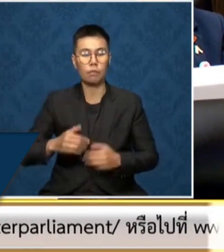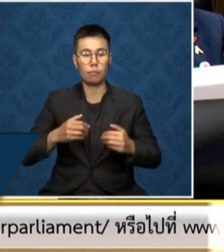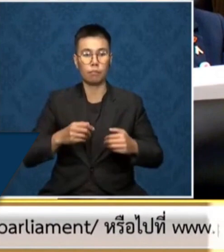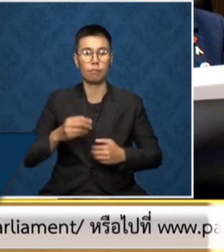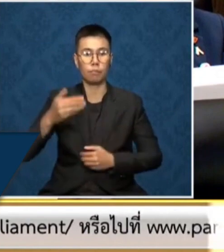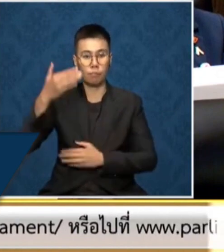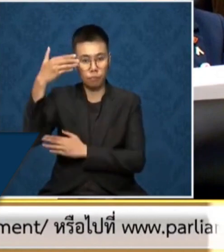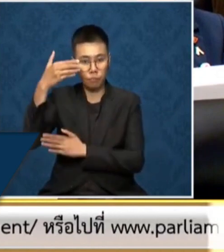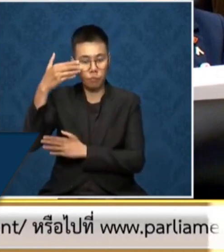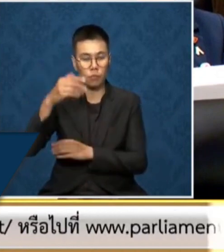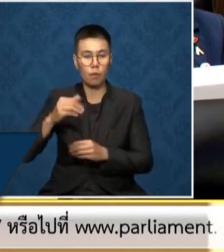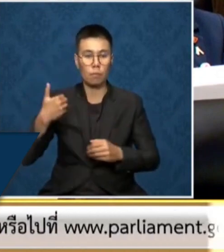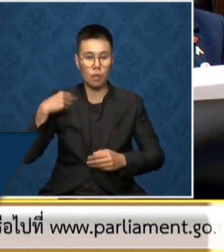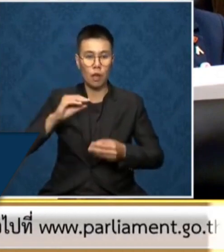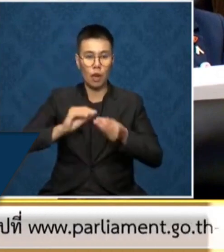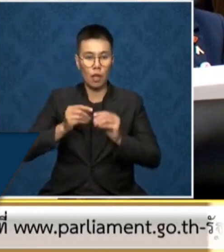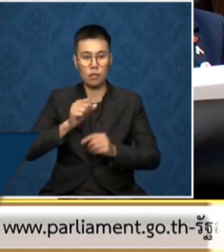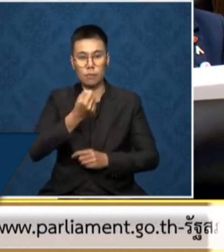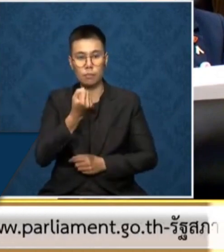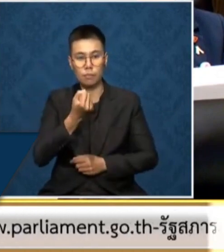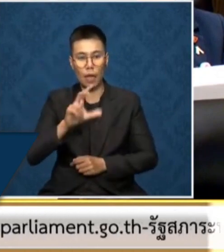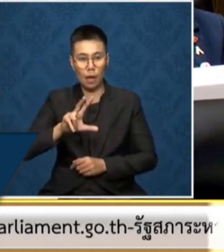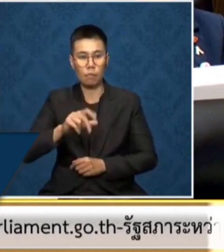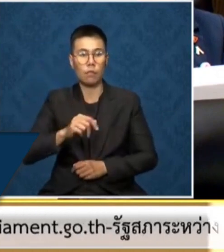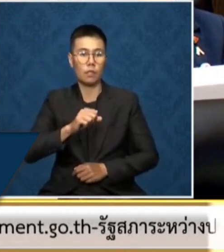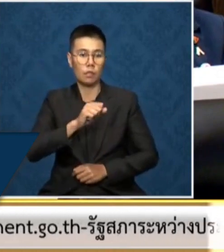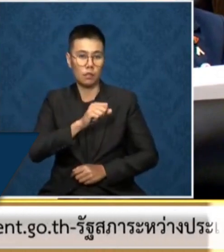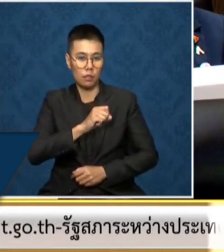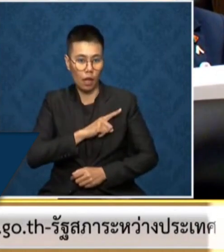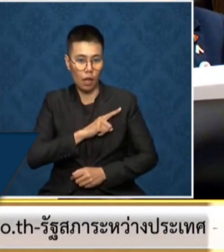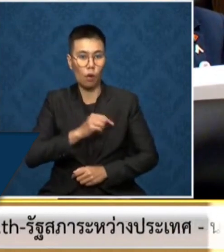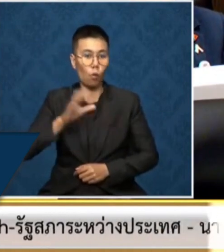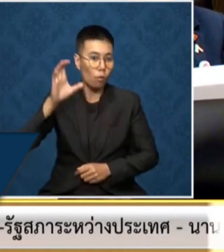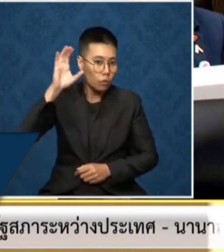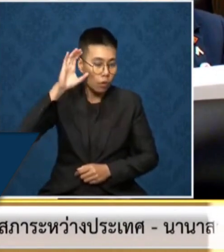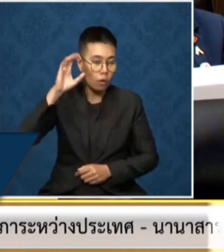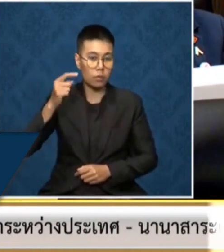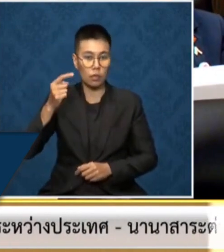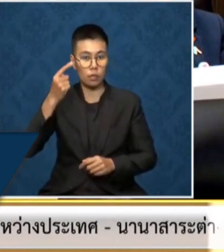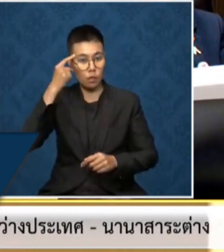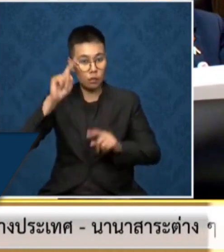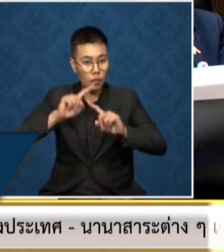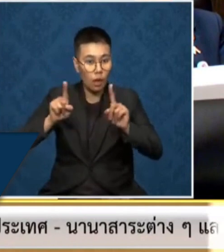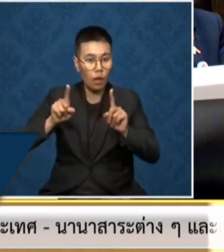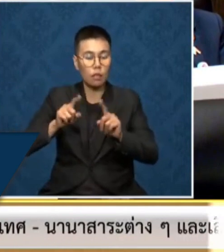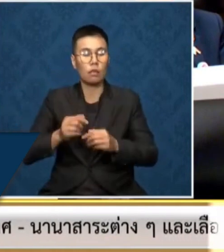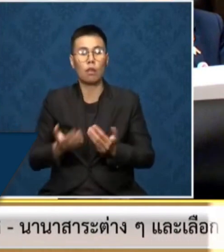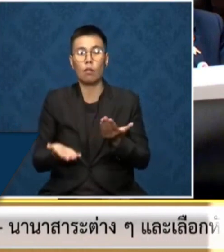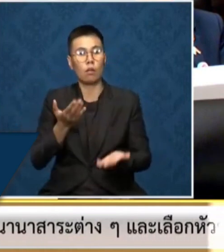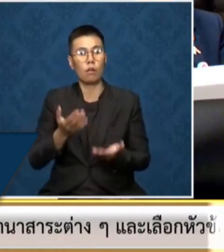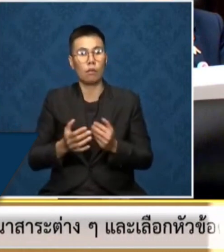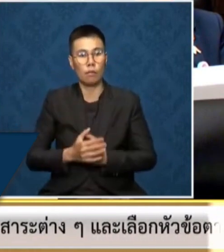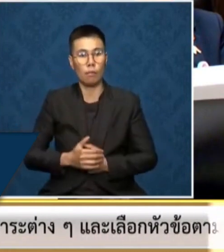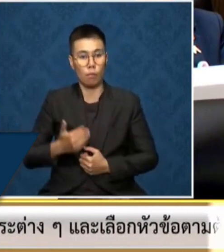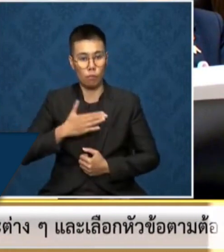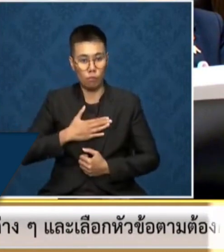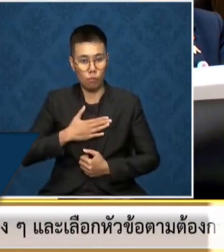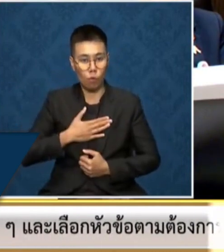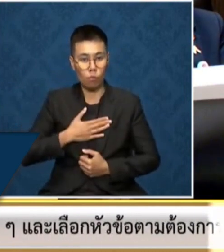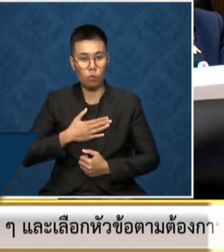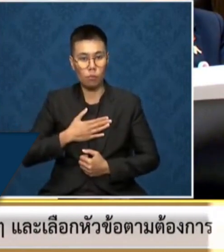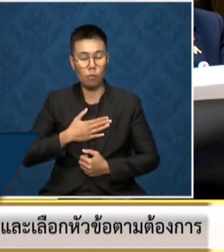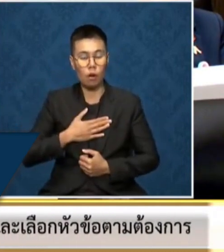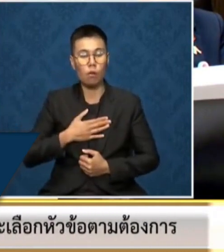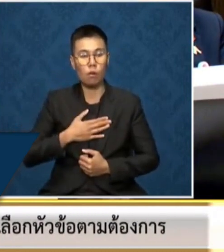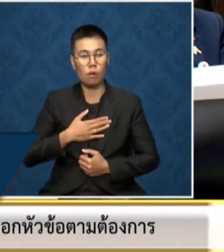ชาติมีเลข 13 หักนับถือศาสนาความเชื่อหรือความแตกต่างกัแบบใดอย่ไรก็แล้วแต่แต่เสียงของพวก